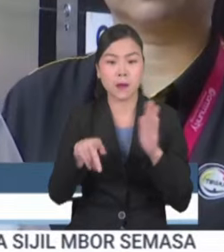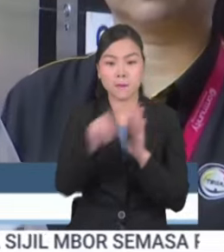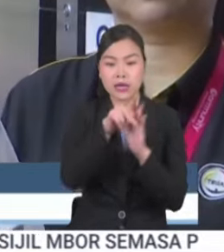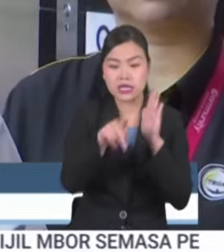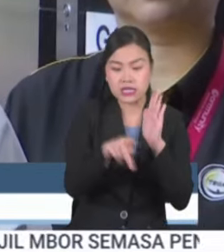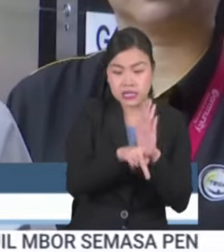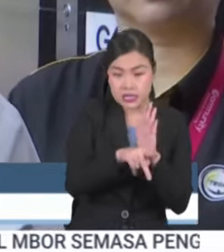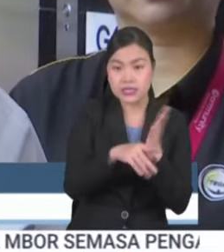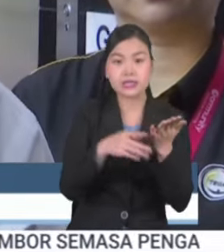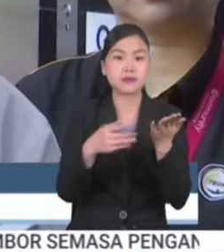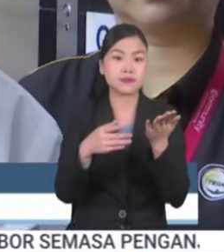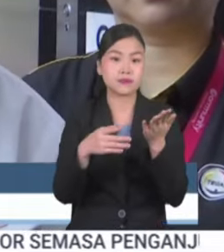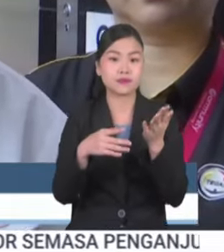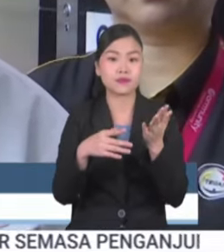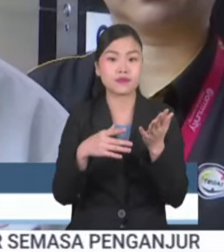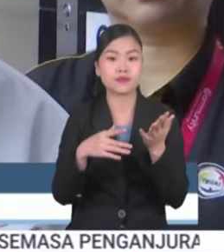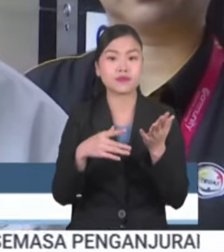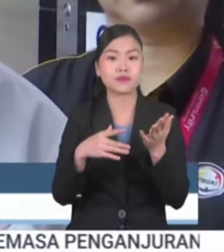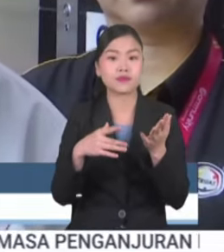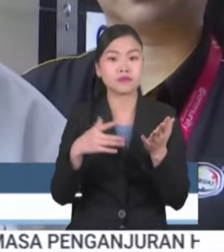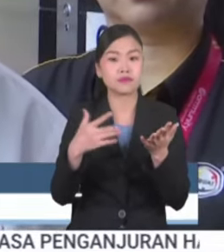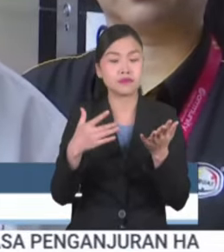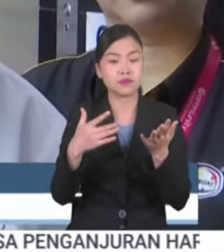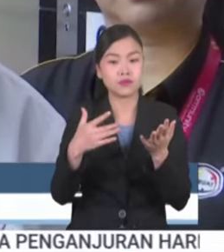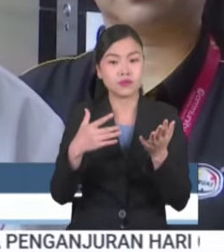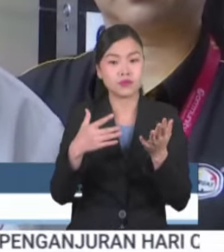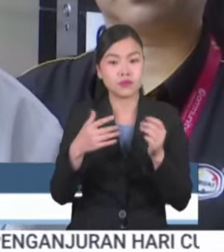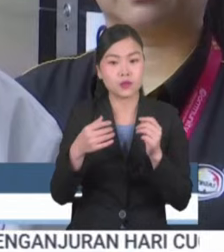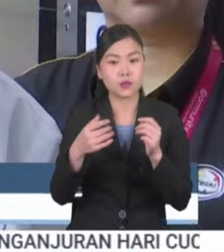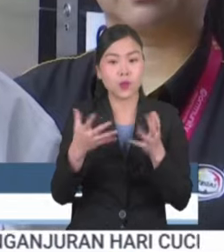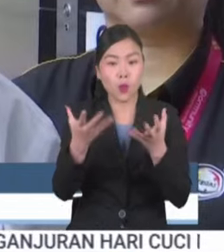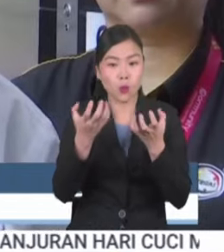unsur-unsur Silicon Valley di mana kita akan